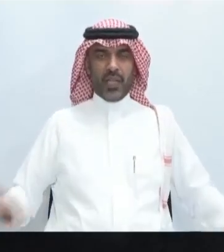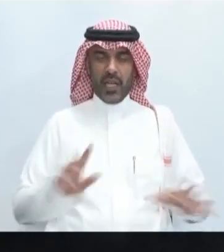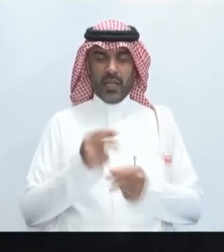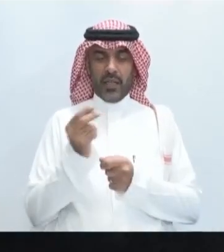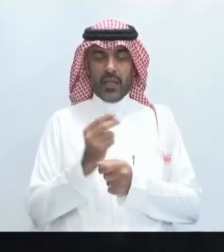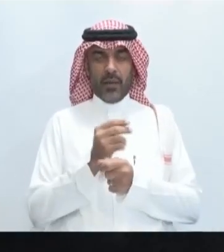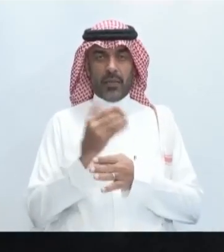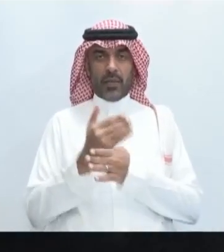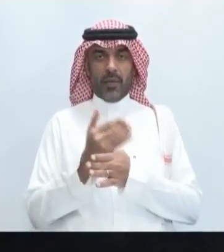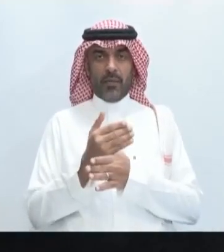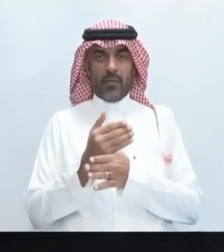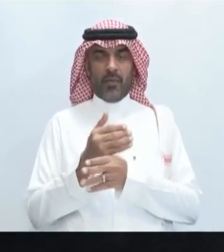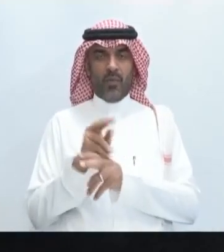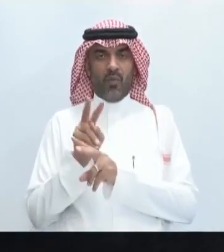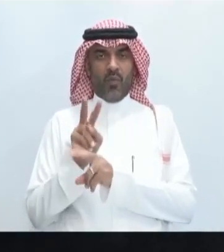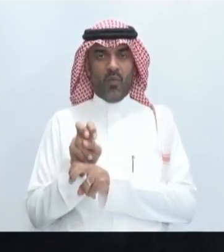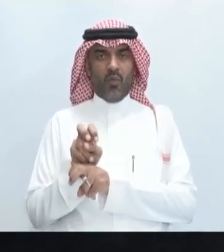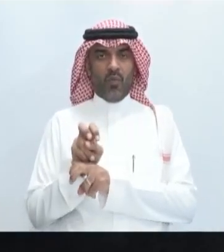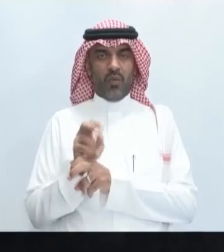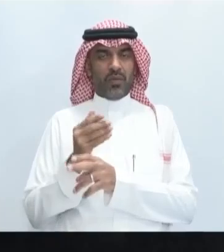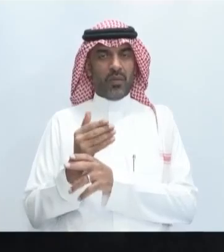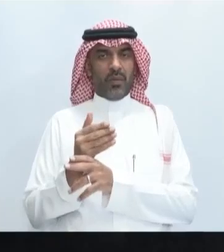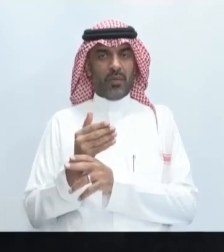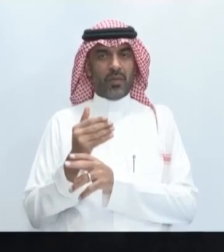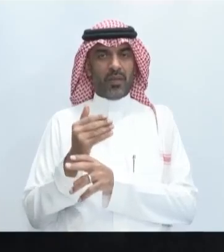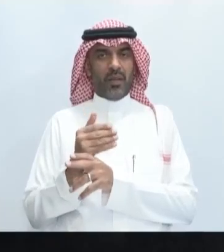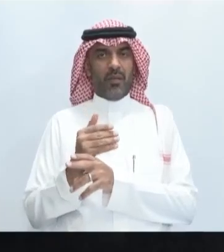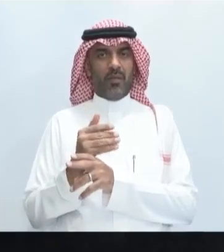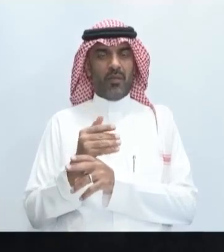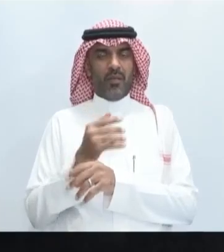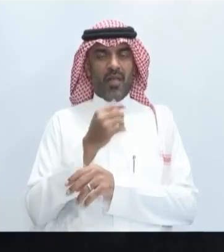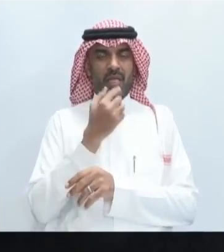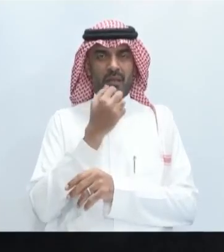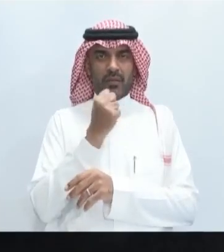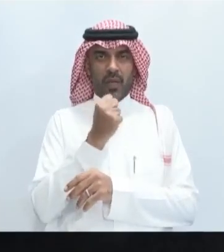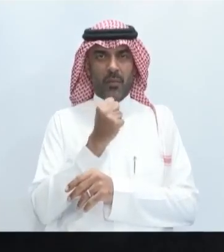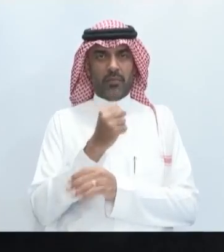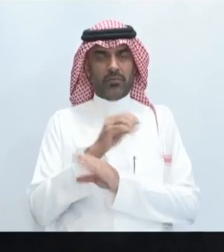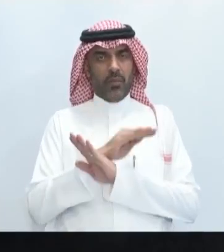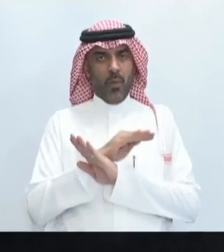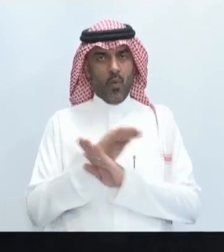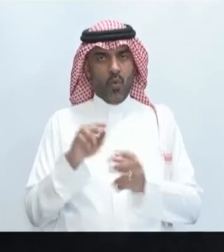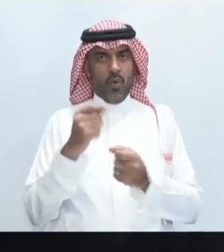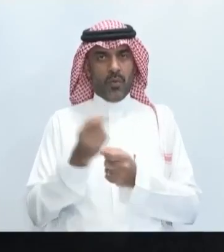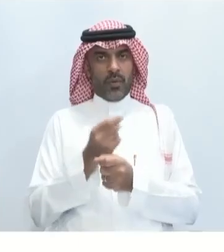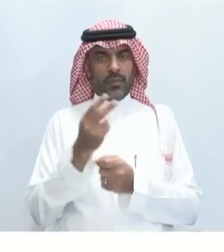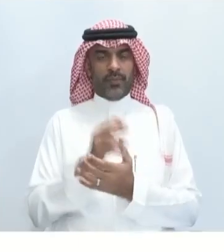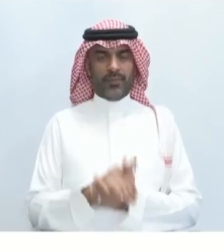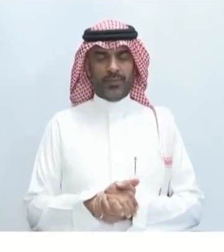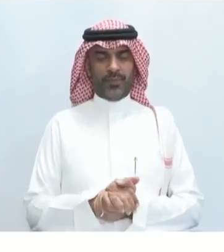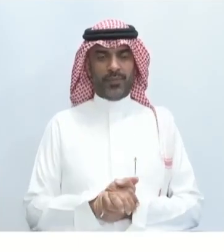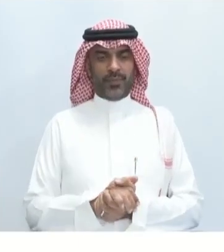التعذر اذا الفتحه ضمه ستكون العلامه هي فتحه مقدره للتعذر